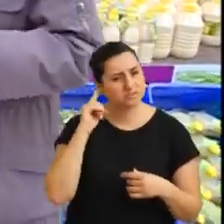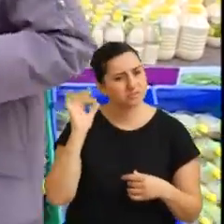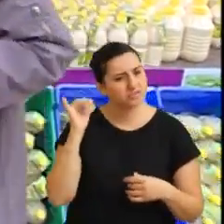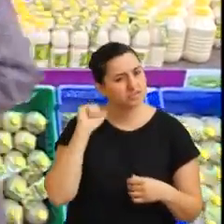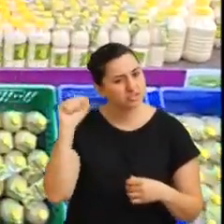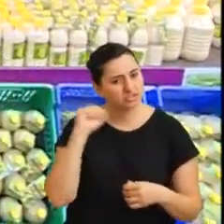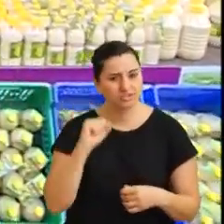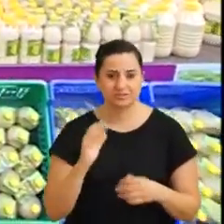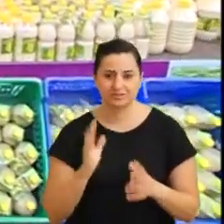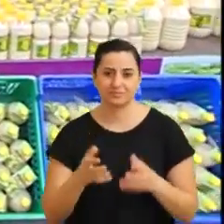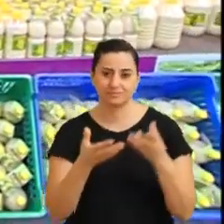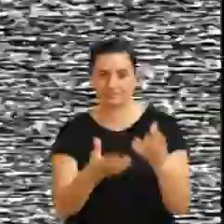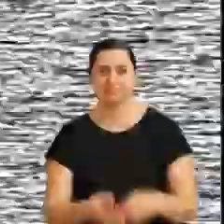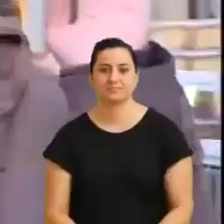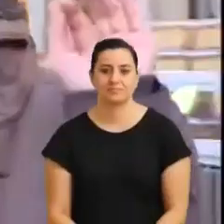Hadi yürü, şunları verelim.